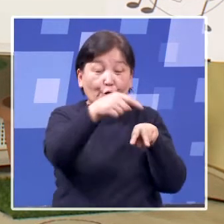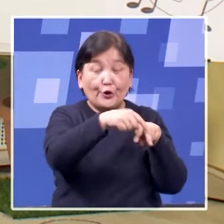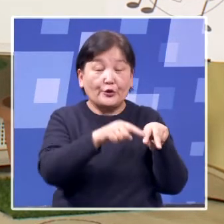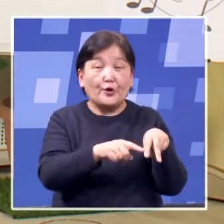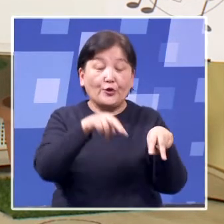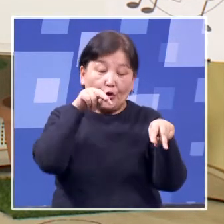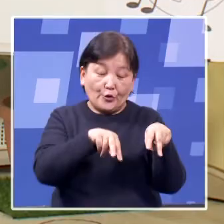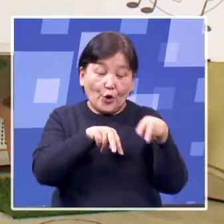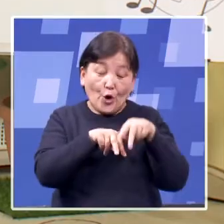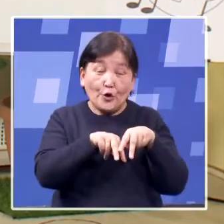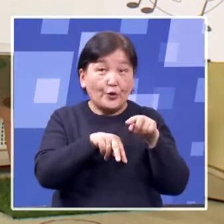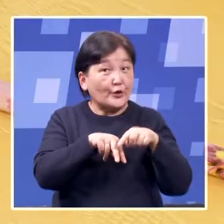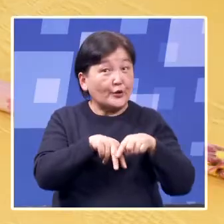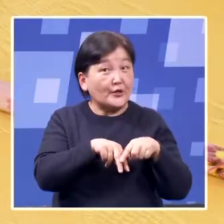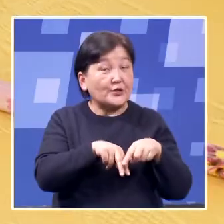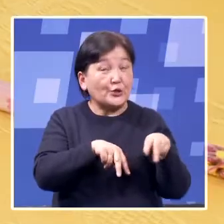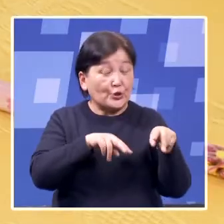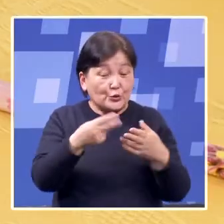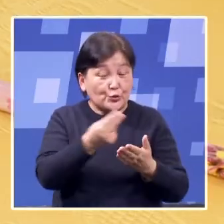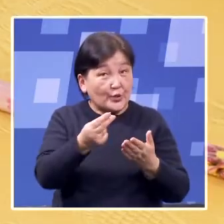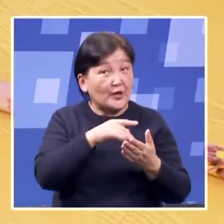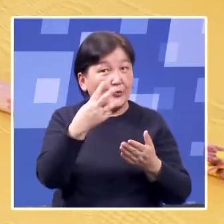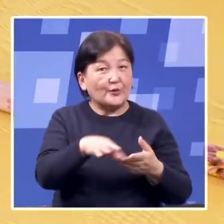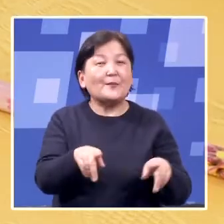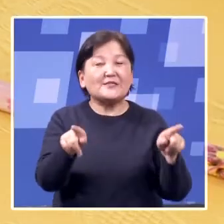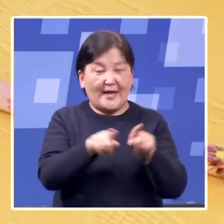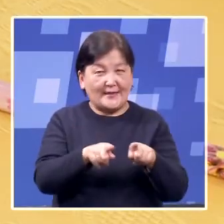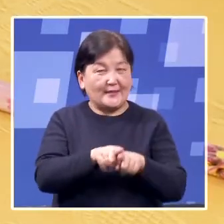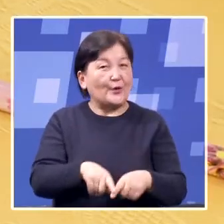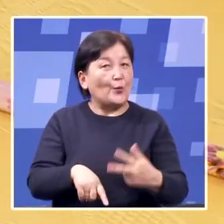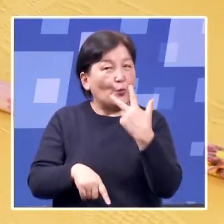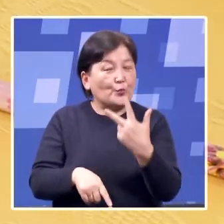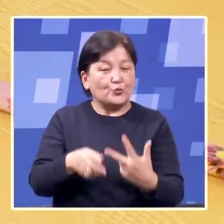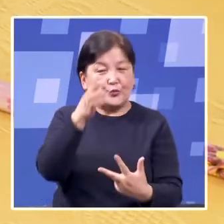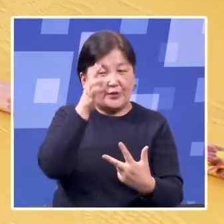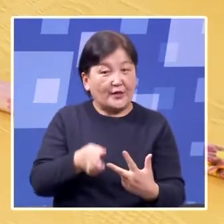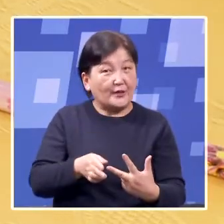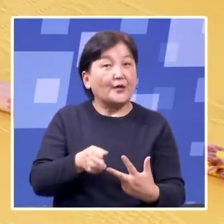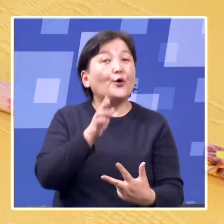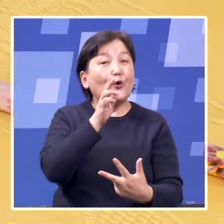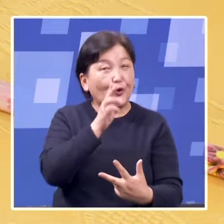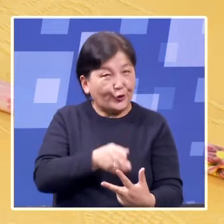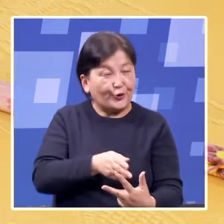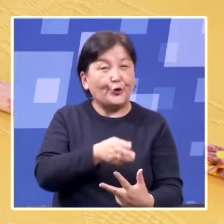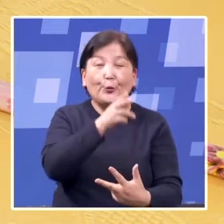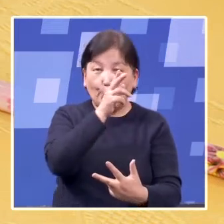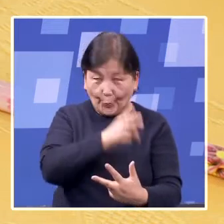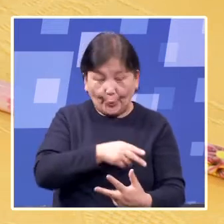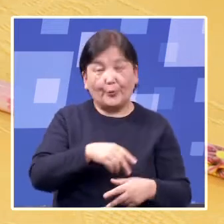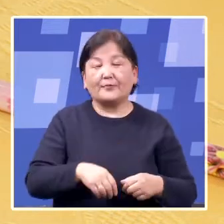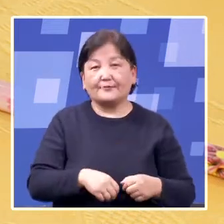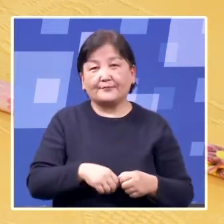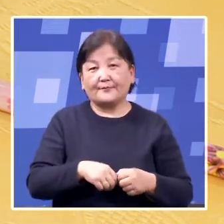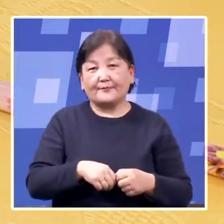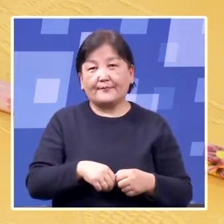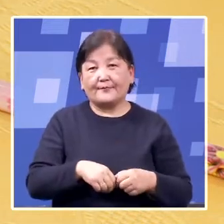адил 3 шулуун зураасаар зурна. 1 2 3 За,